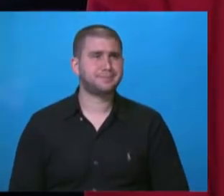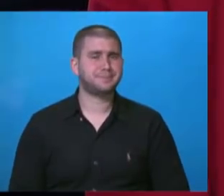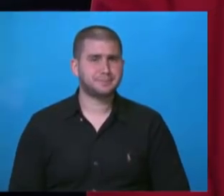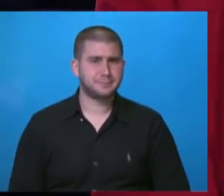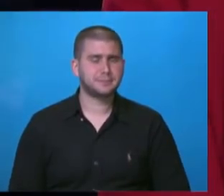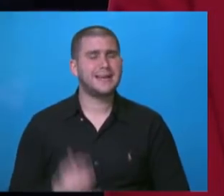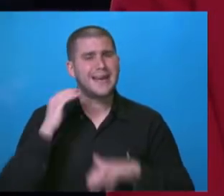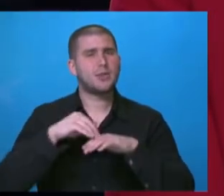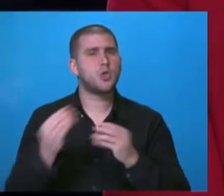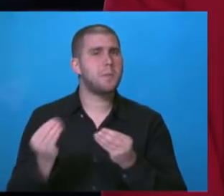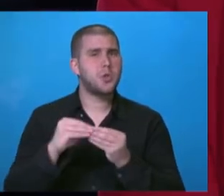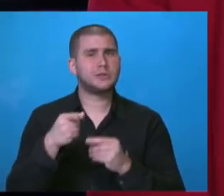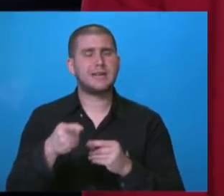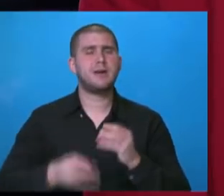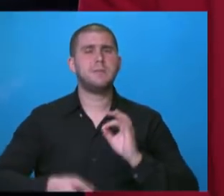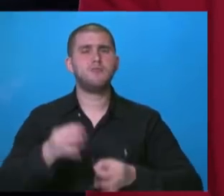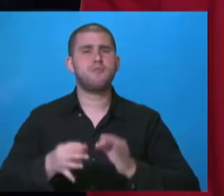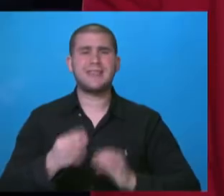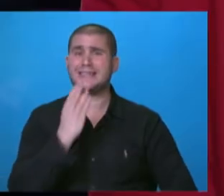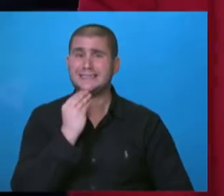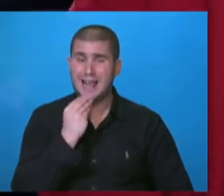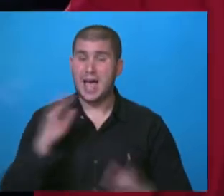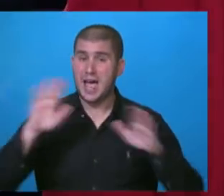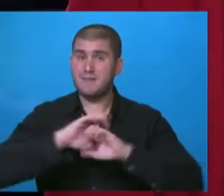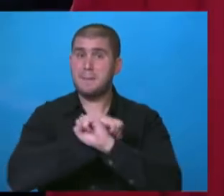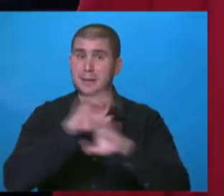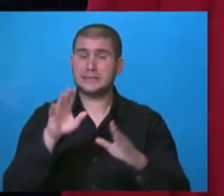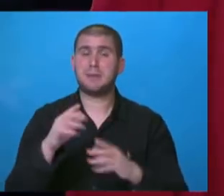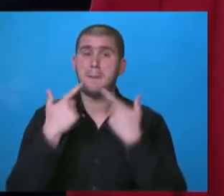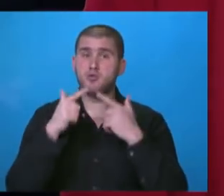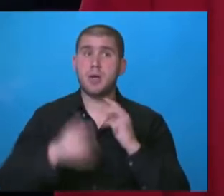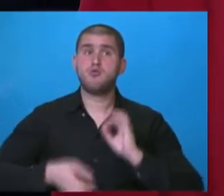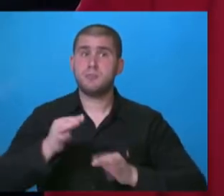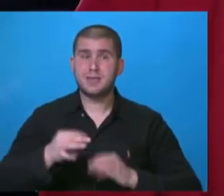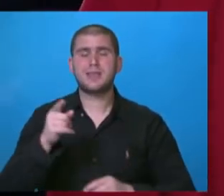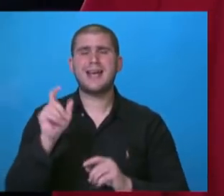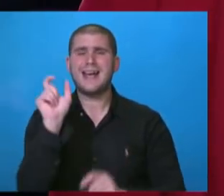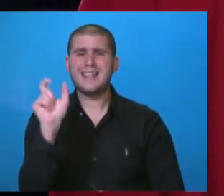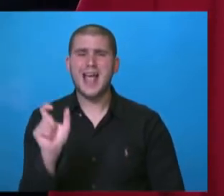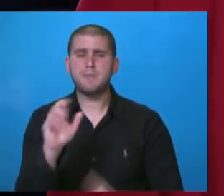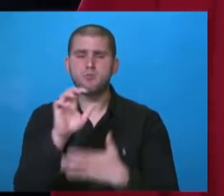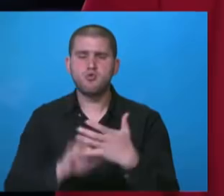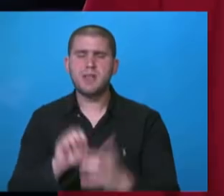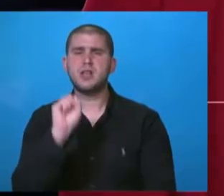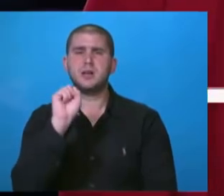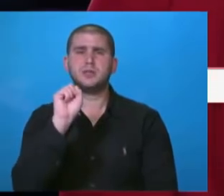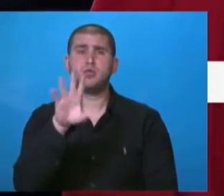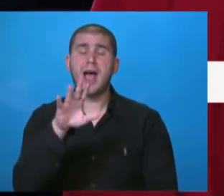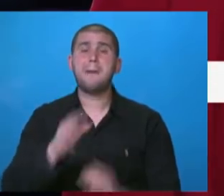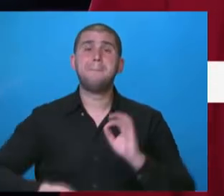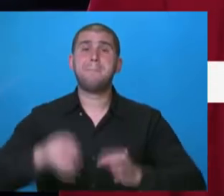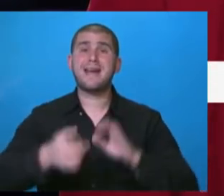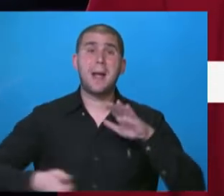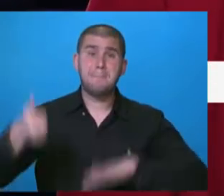עוד עדכון בנושא מערכת המשפט הישראלית. הערב פרסמה פרשניתנו המשפטית אמר אלמוג תאים ממכתב ששלח פרקליט בכיר